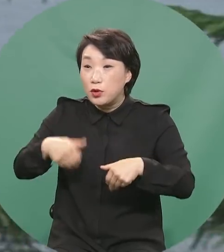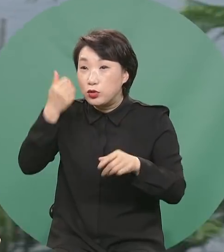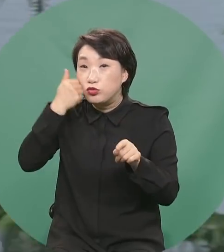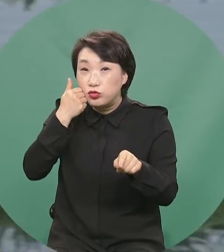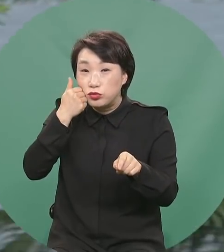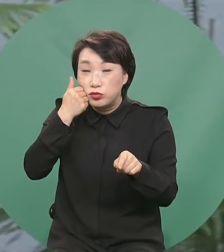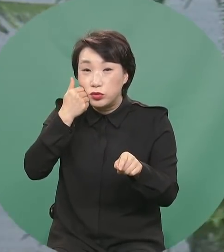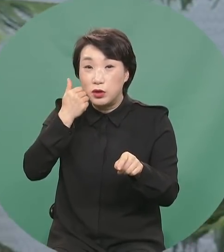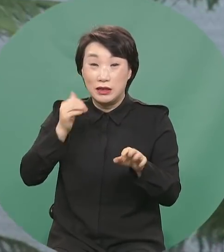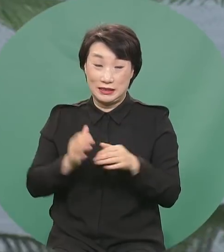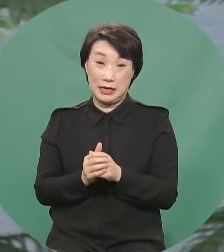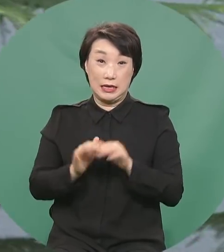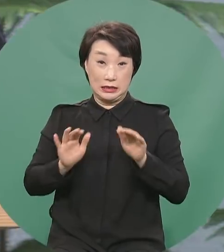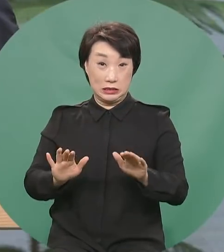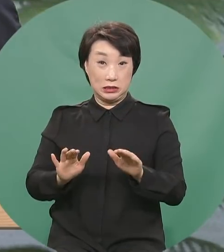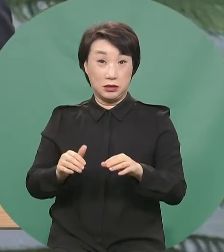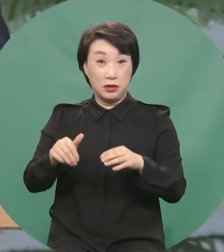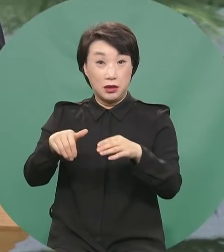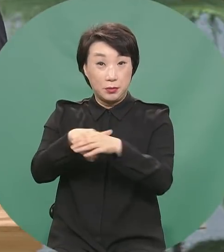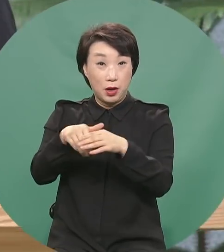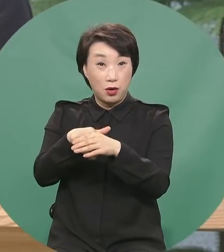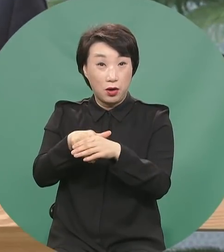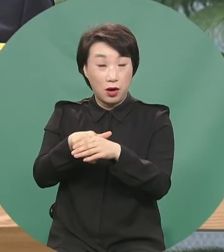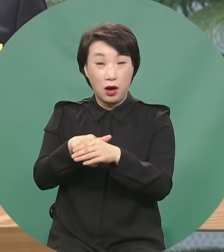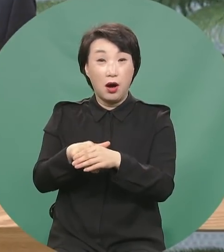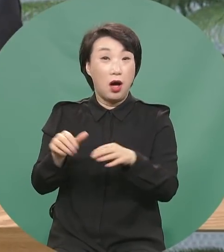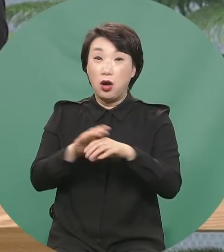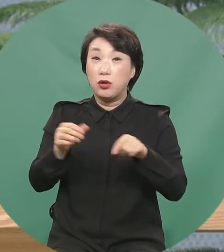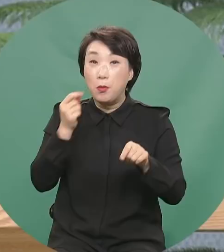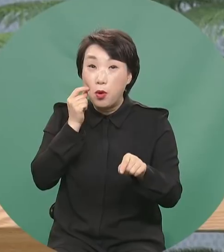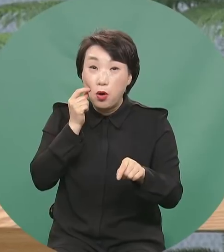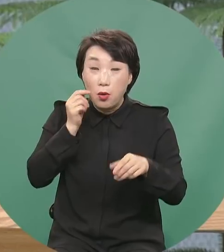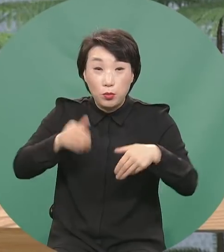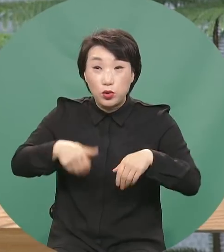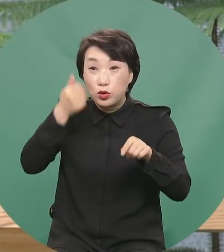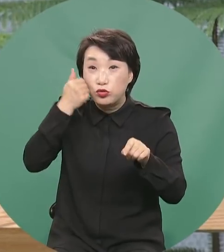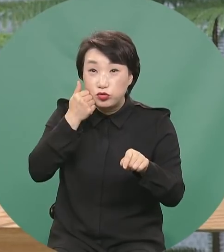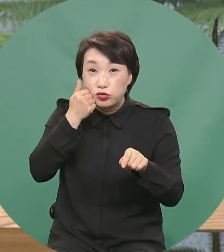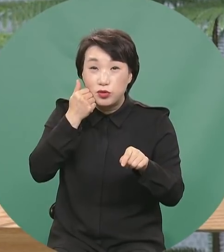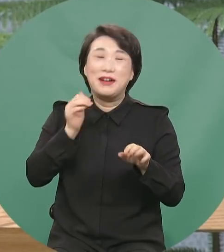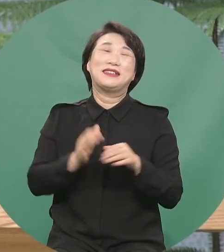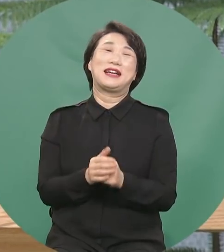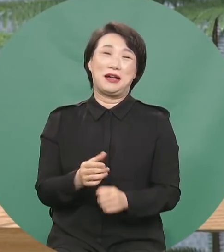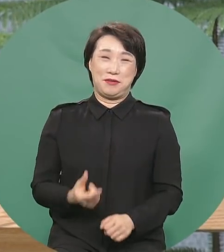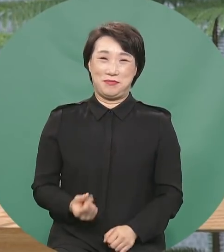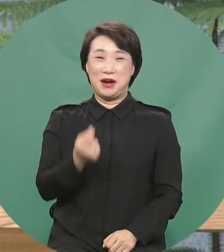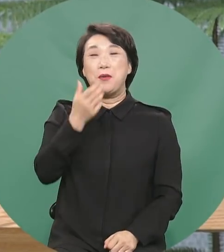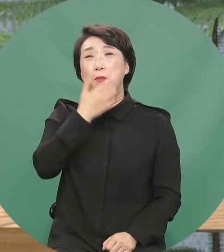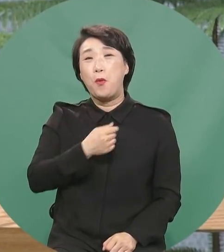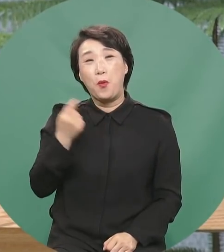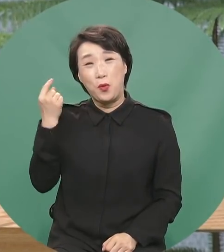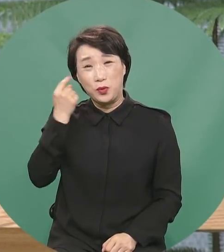필요하냐? 현대 문명이 할 수 없는데 누가 필요하냐? 바로 복음이